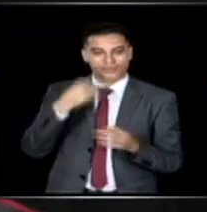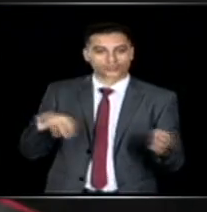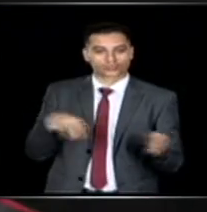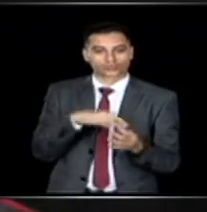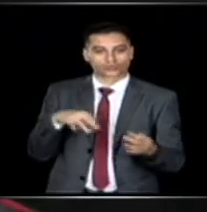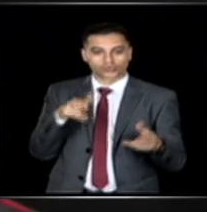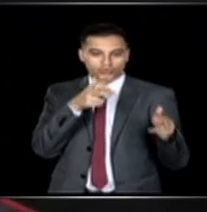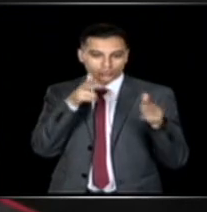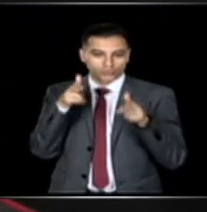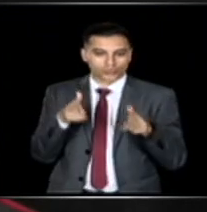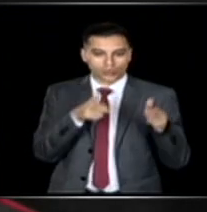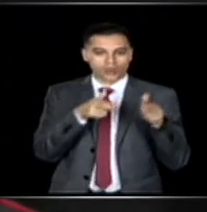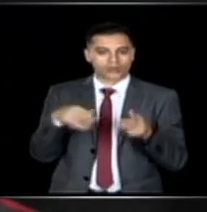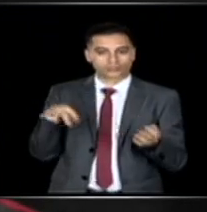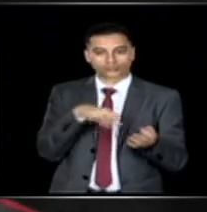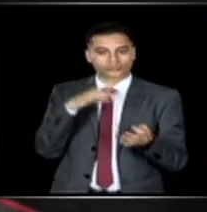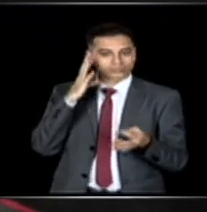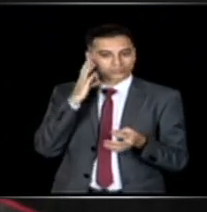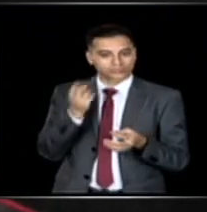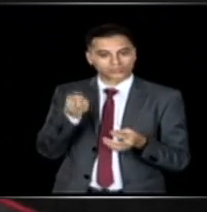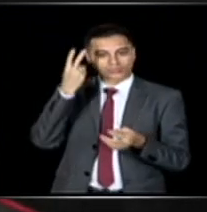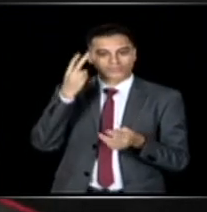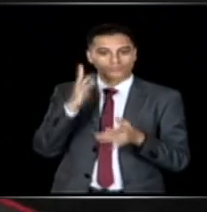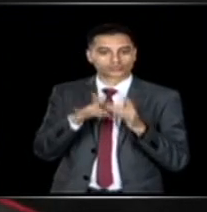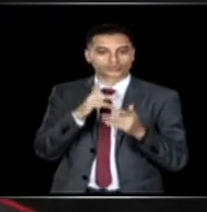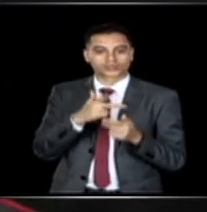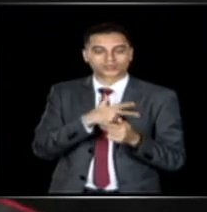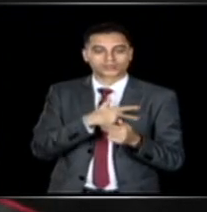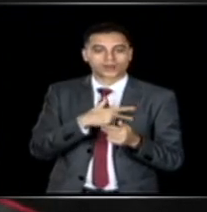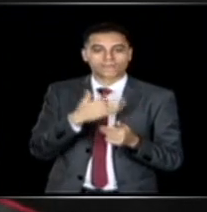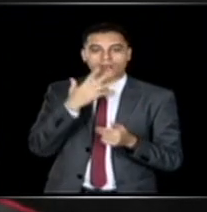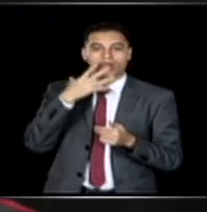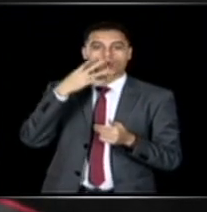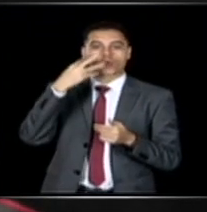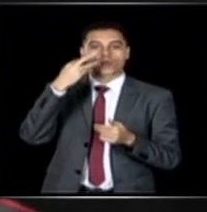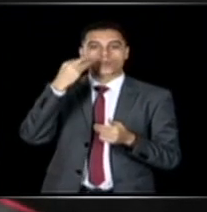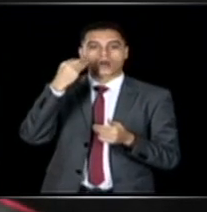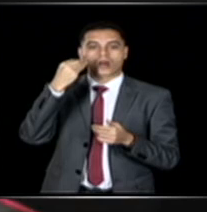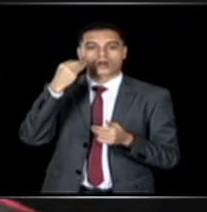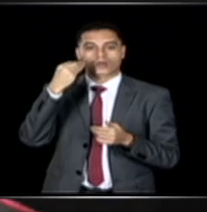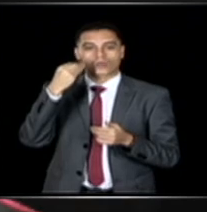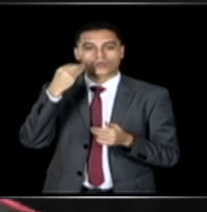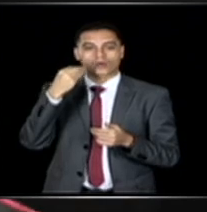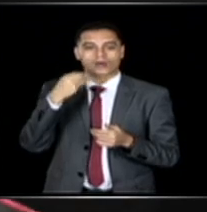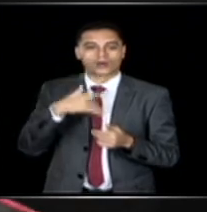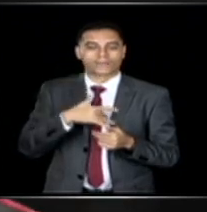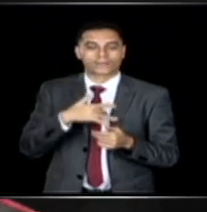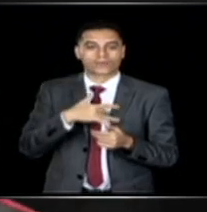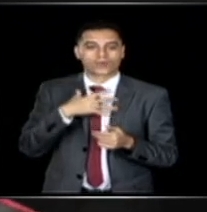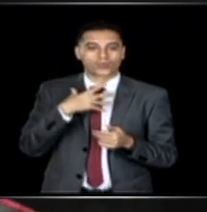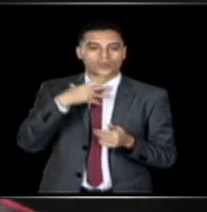من قام بتأليف الموسيقى التصويرية لمسلسل بطلوع الروح؟ على مهلكم.